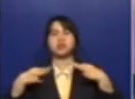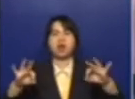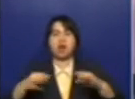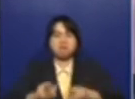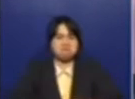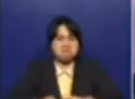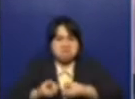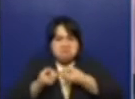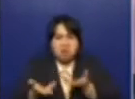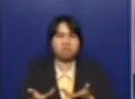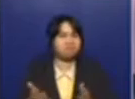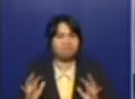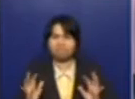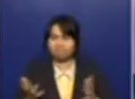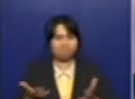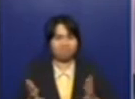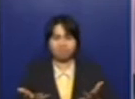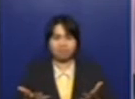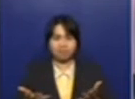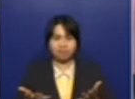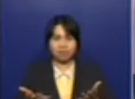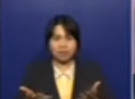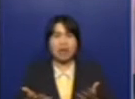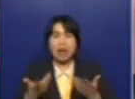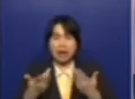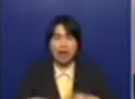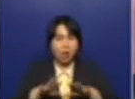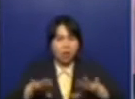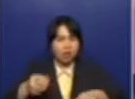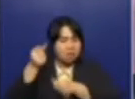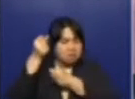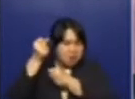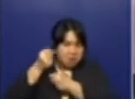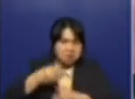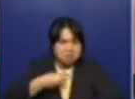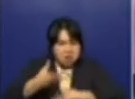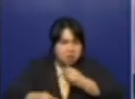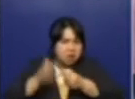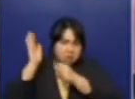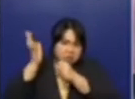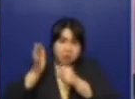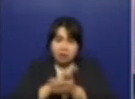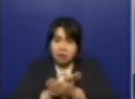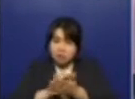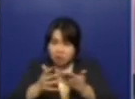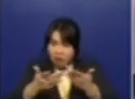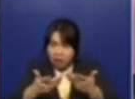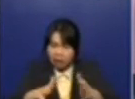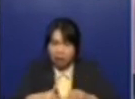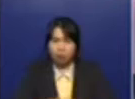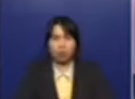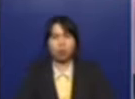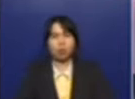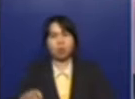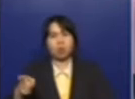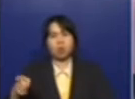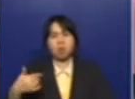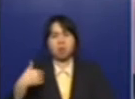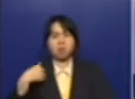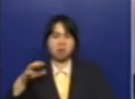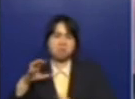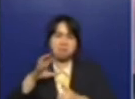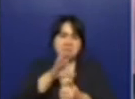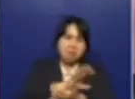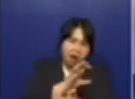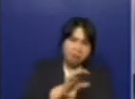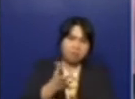คิดเห็นอย่างเต็มที่และเมื่อได้แสดงความคิดเห็นไปแล้วยังได้ถูกคุกคามในรูปแบบ